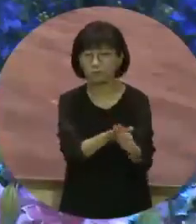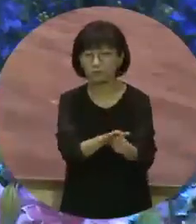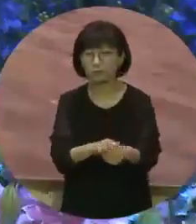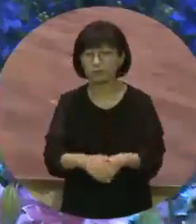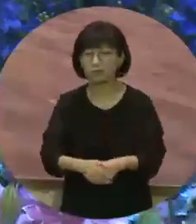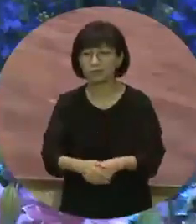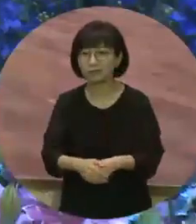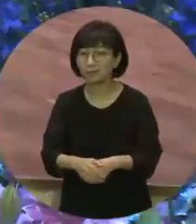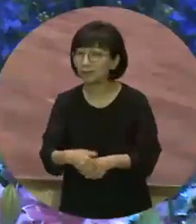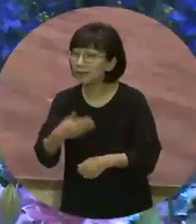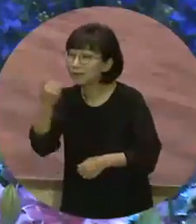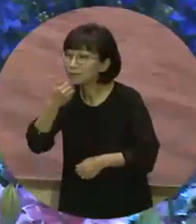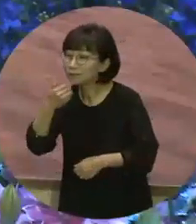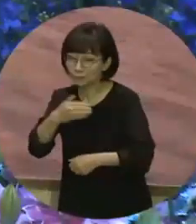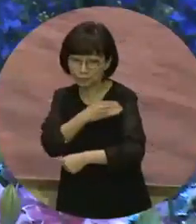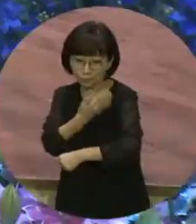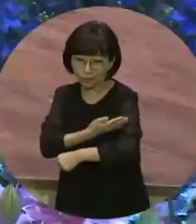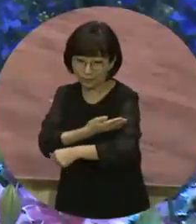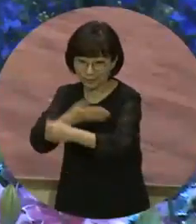오늘 권사님이